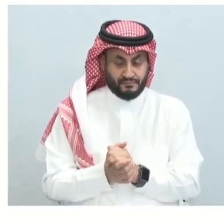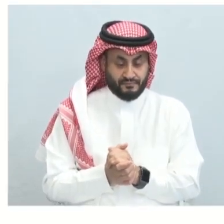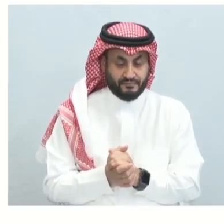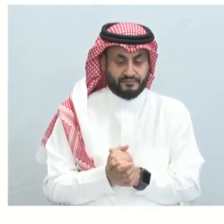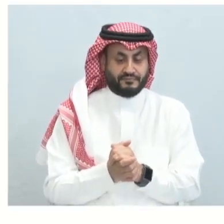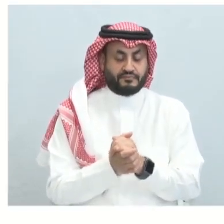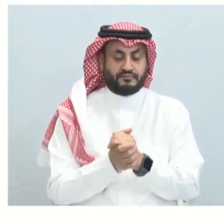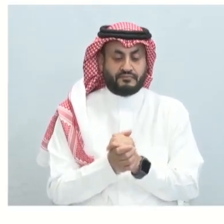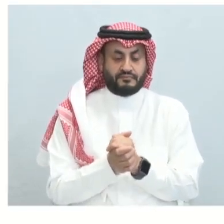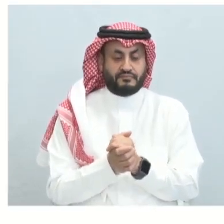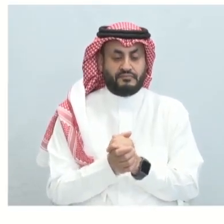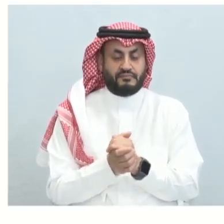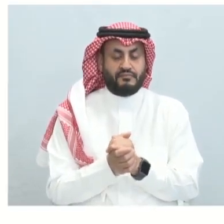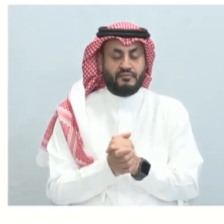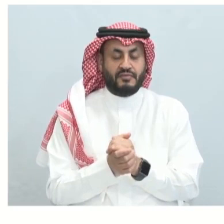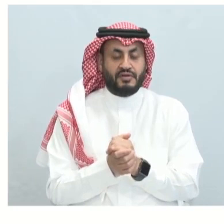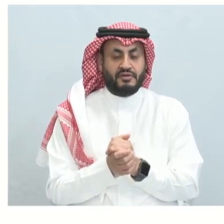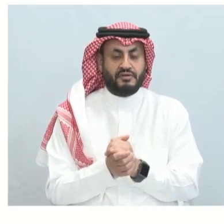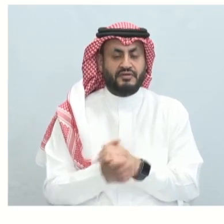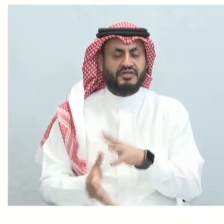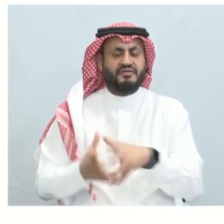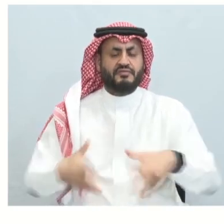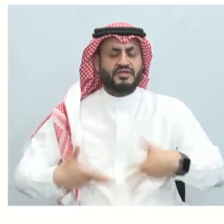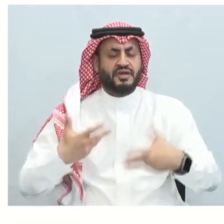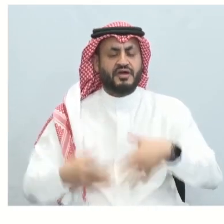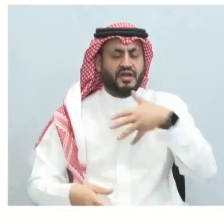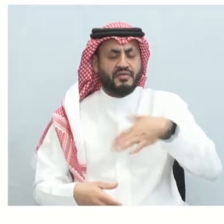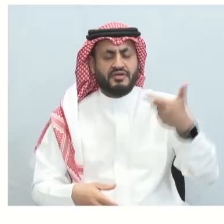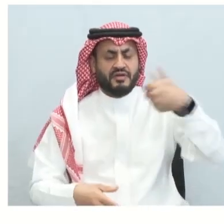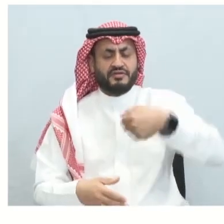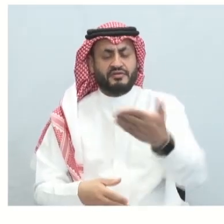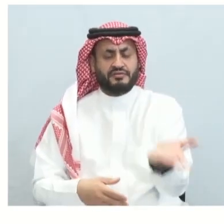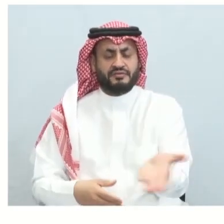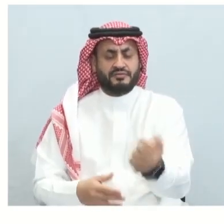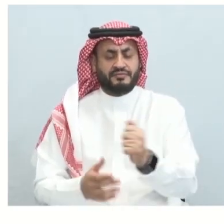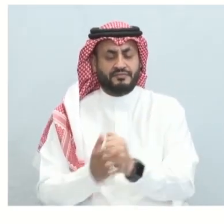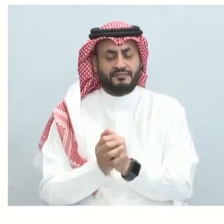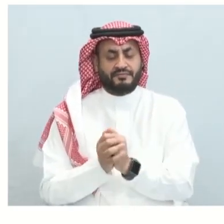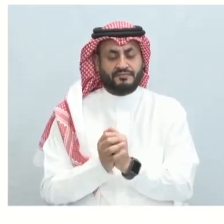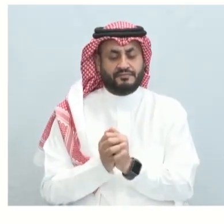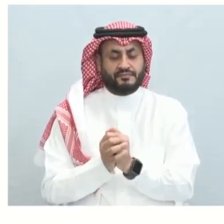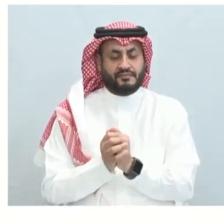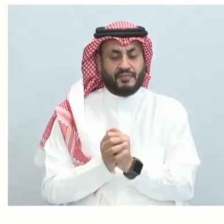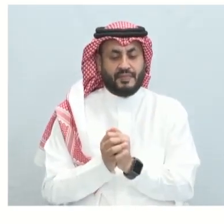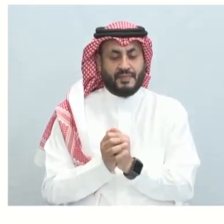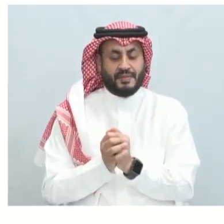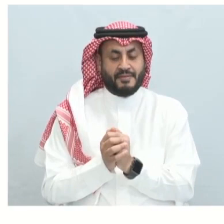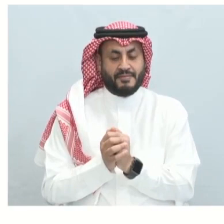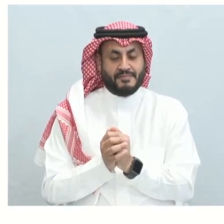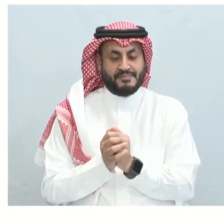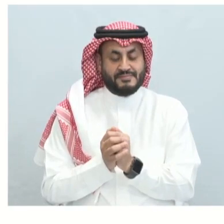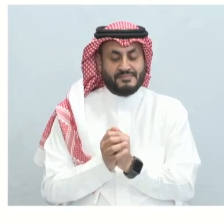نتعرف على صفه مزاح النبي صلى الله عليه وسلم نتعرف على صفه مزاح النبي صلى الله عليه